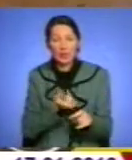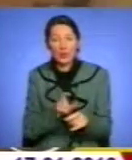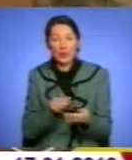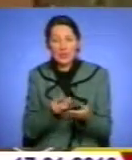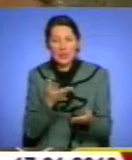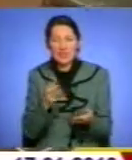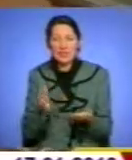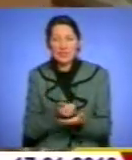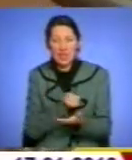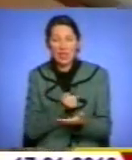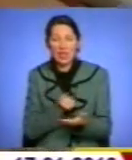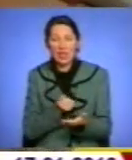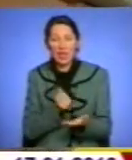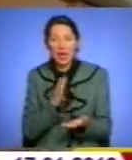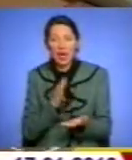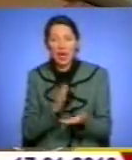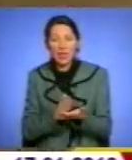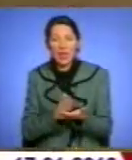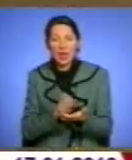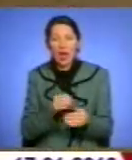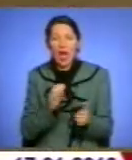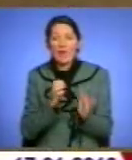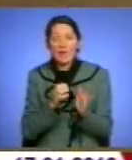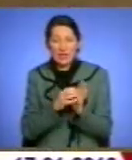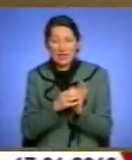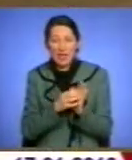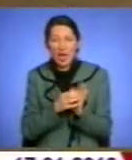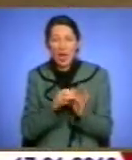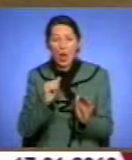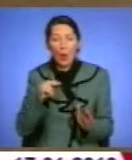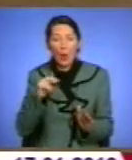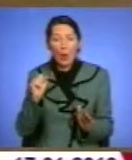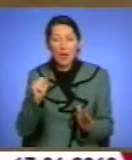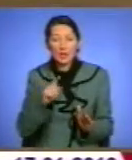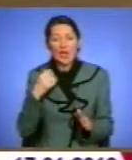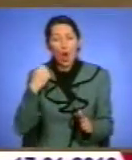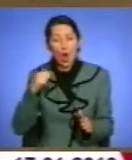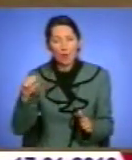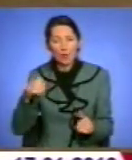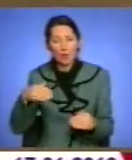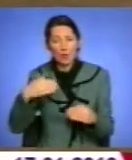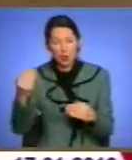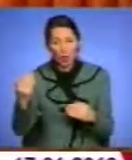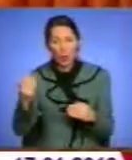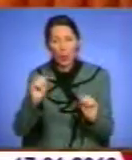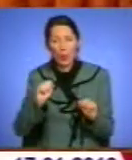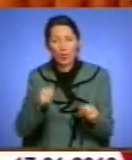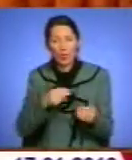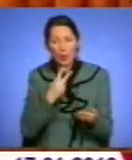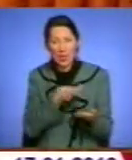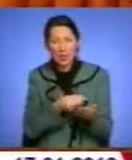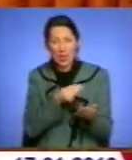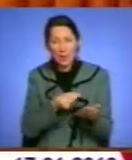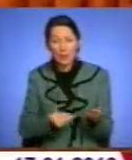знахідкою працівники вважають неформальну відзнаку упівців за хоробрість. Зі зворотнього боку можна побачити напис «Стрий